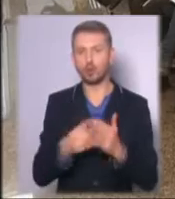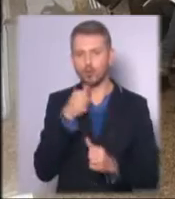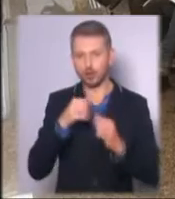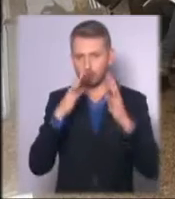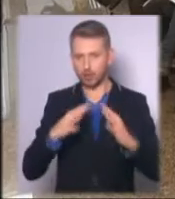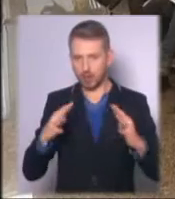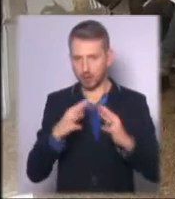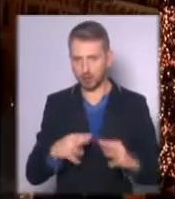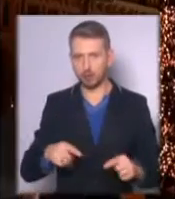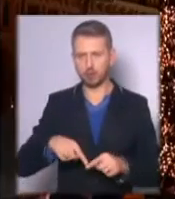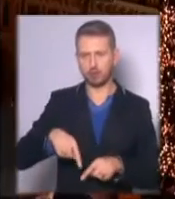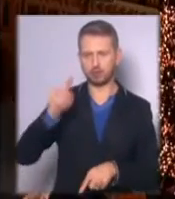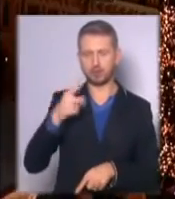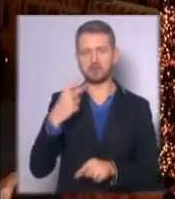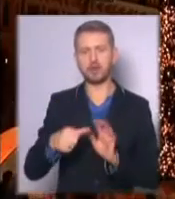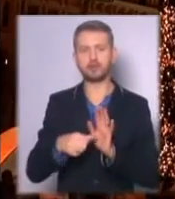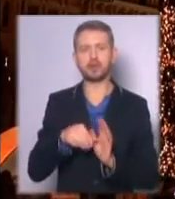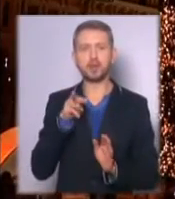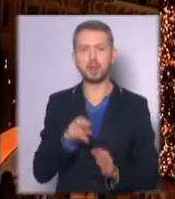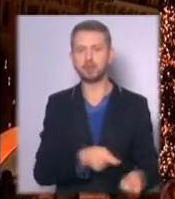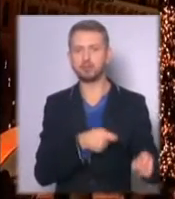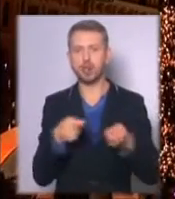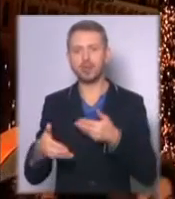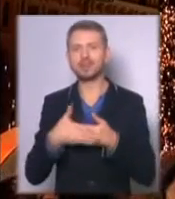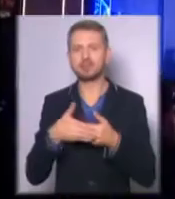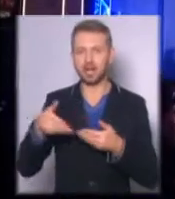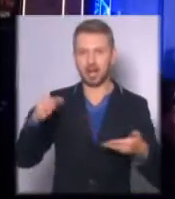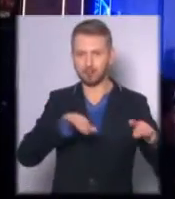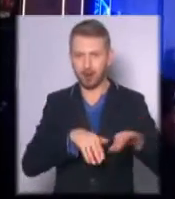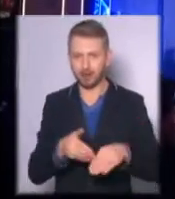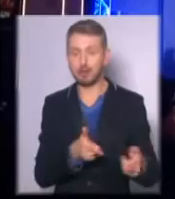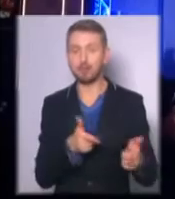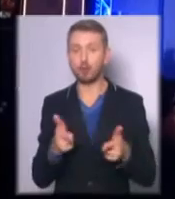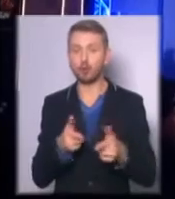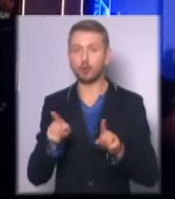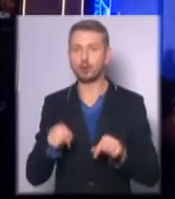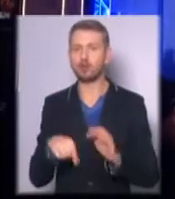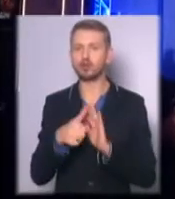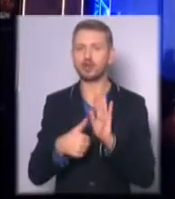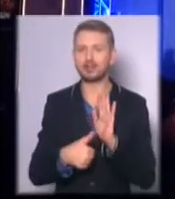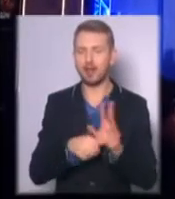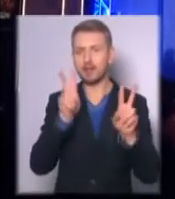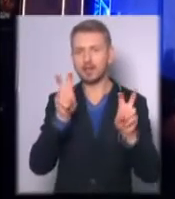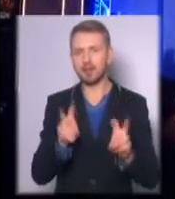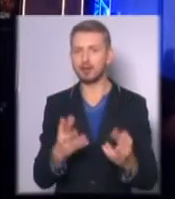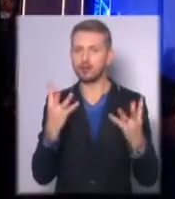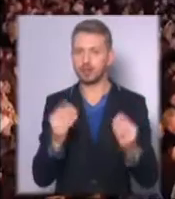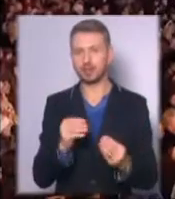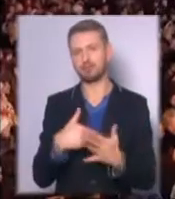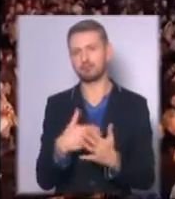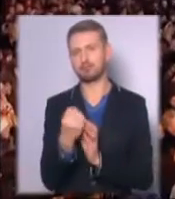красуню. Ялинка завишки 26 метрів приїде з Прикарпаття. Підготують для відвідувачів також 16 тематичних днів та